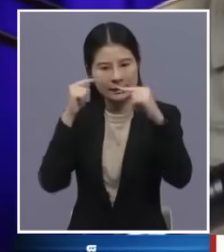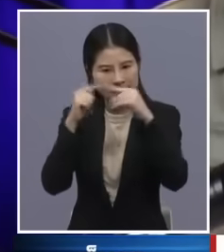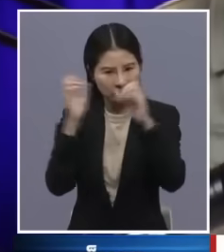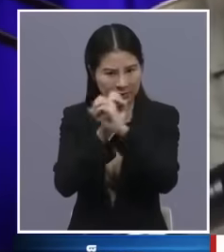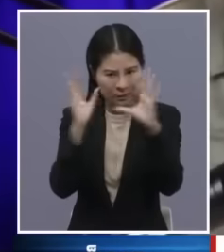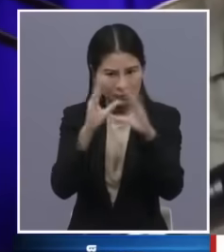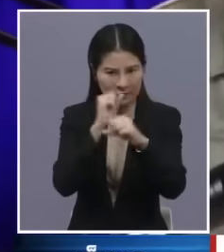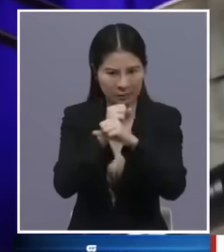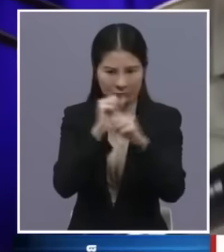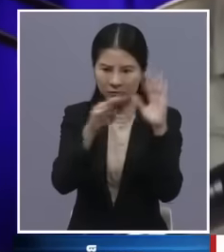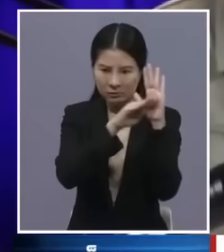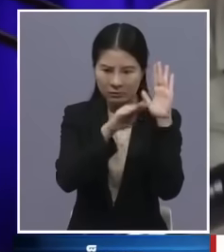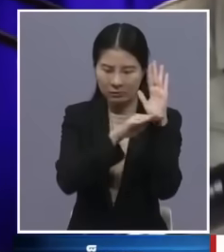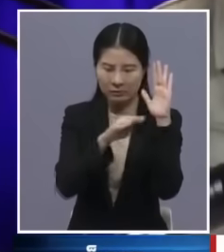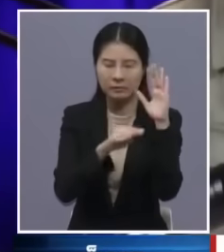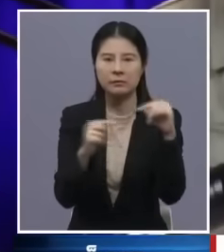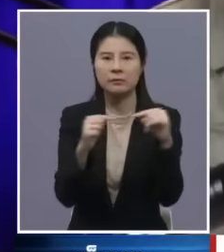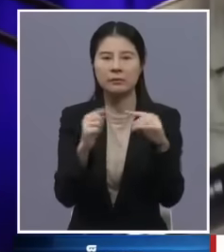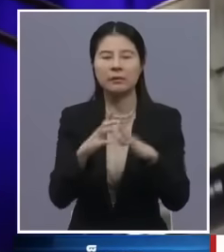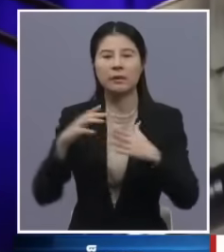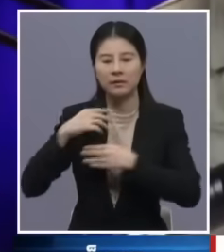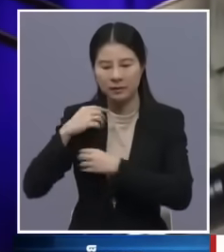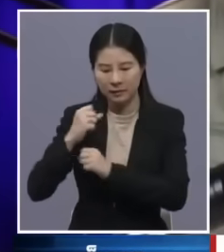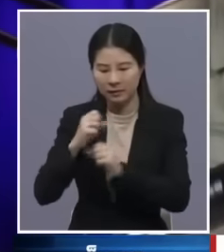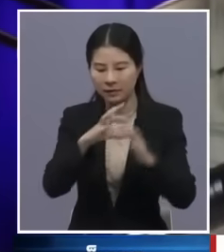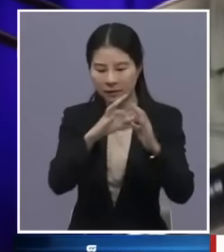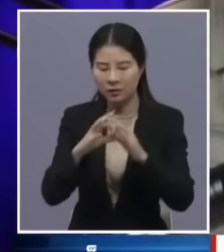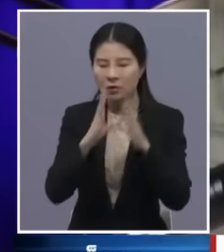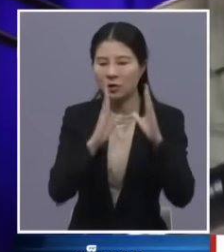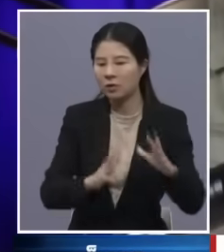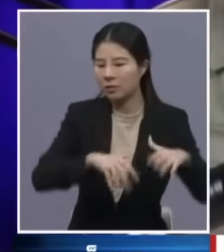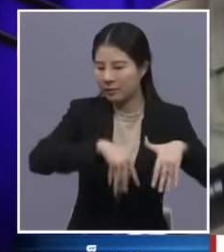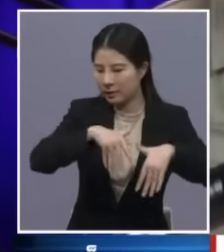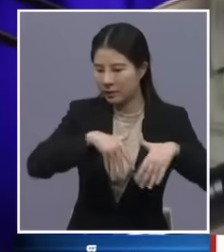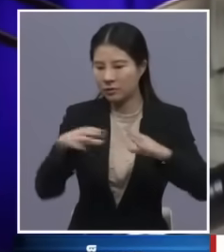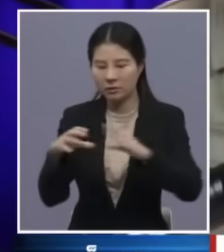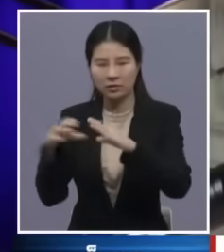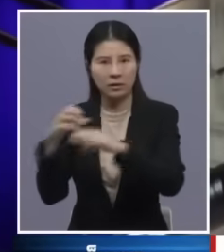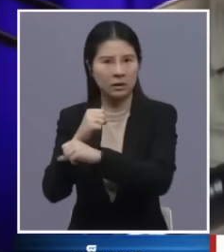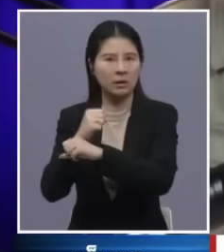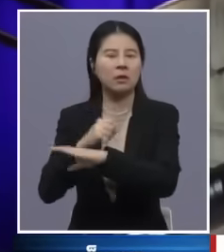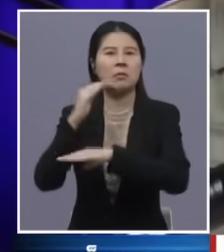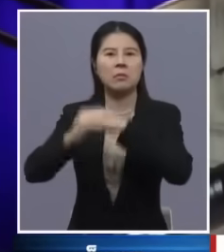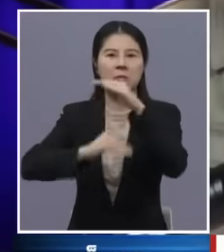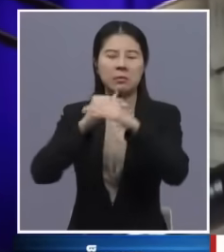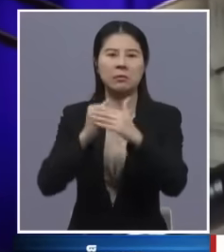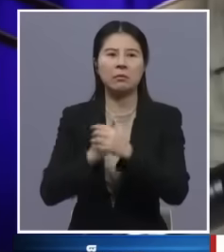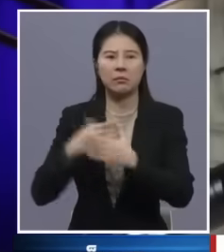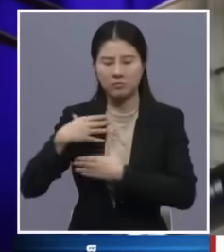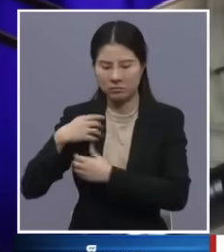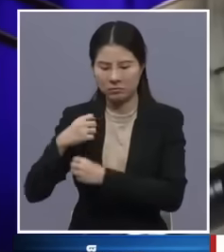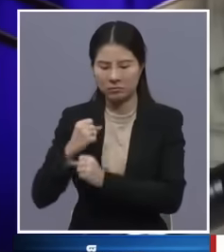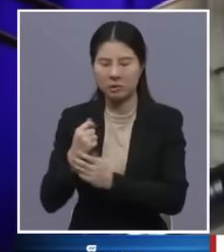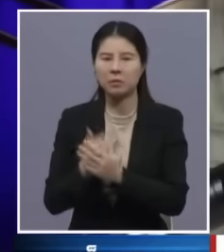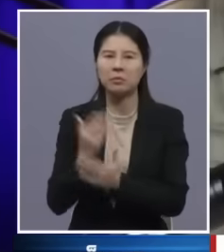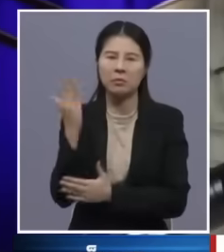อนและพรรคประชาธิปัตย์ต้องเป็นจุดเชื่อมโยงระหว่างประชาชนและการเมืองระดับชาติคือต้องเอาพรรคประชาธิปัตย์คนเดิมกลับมาให้